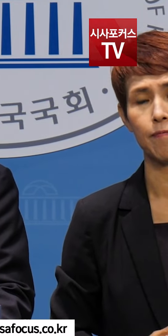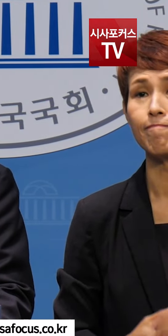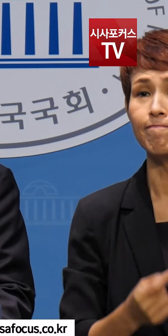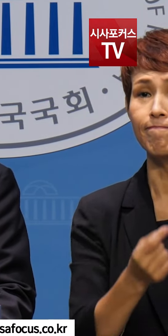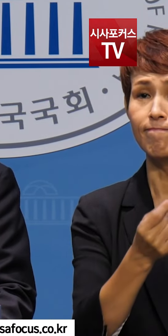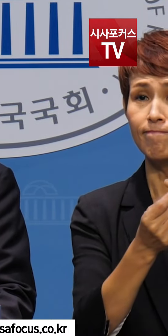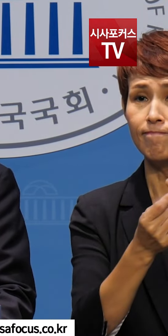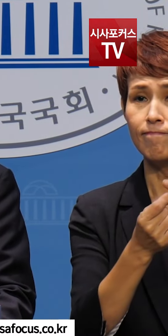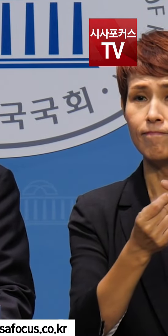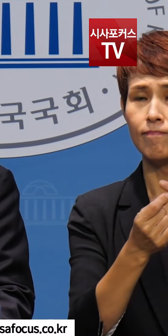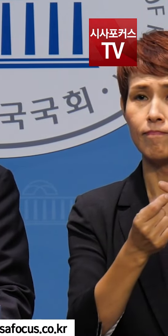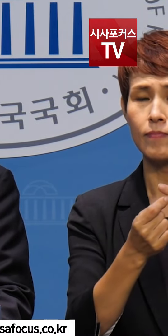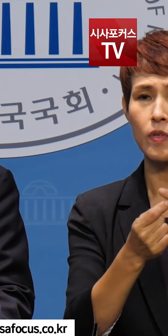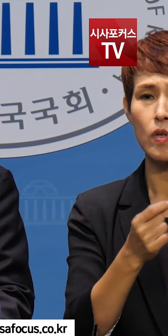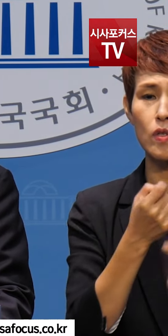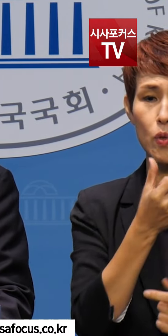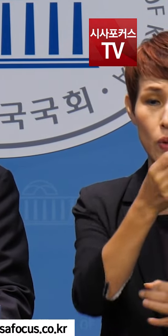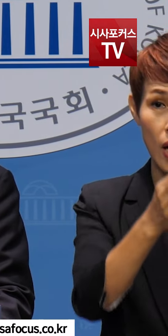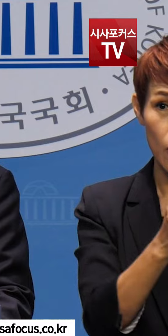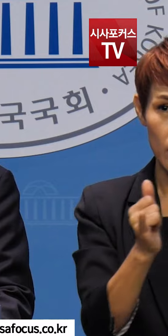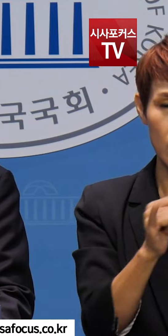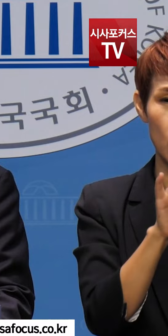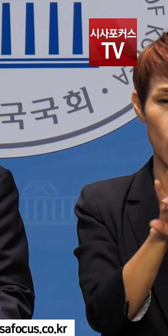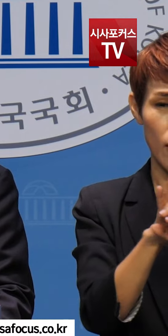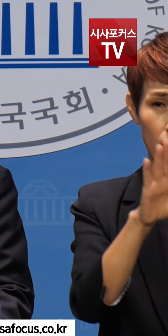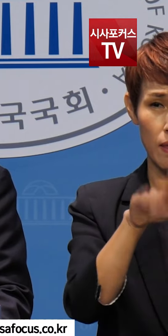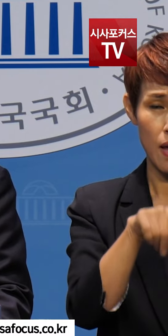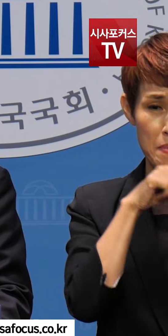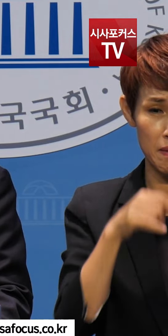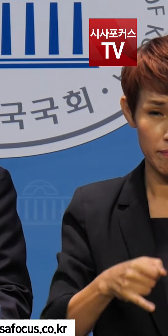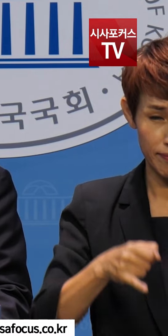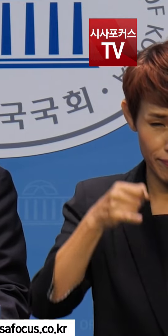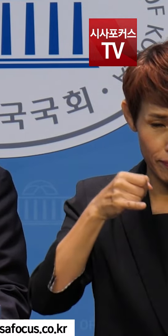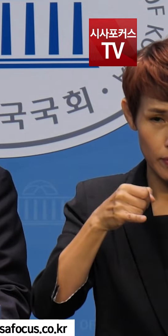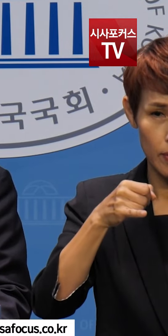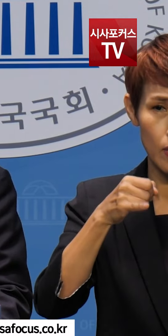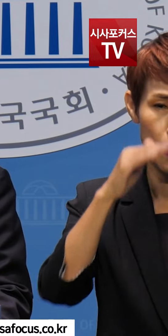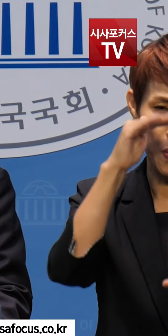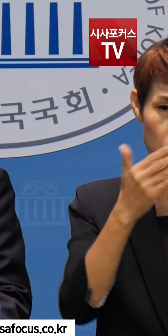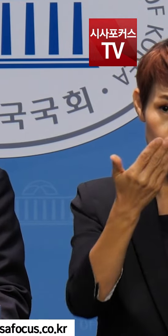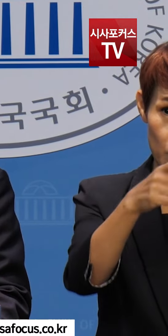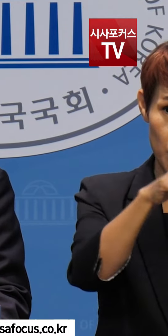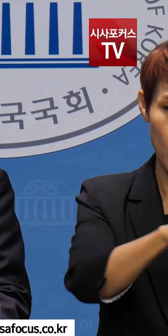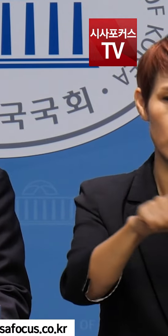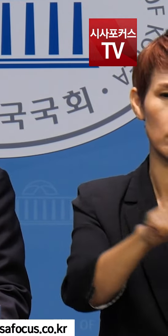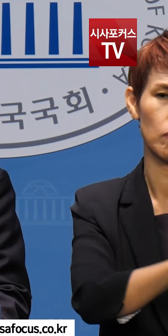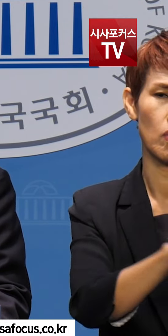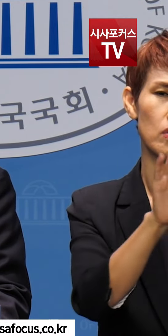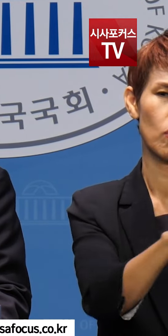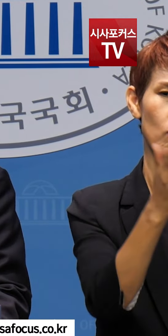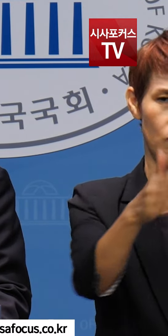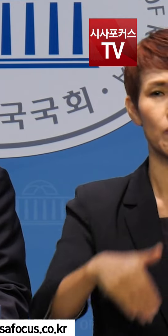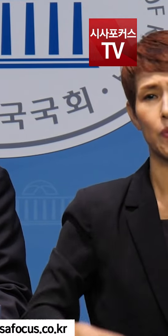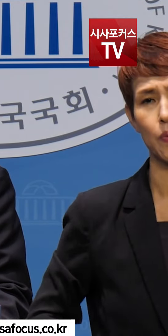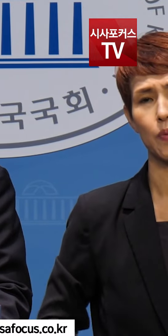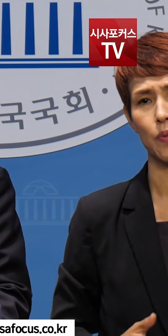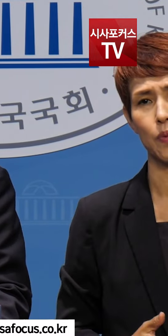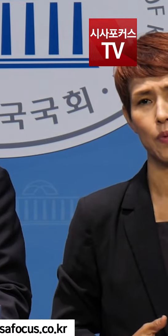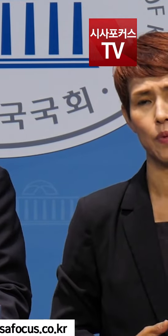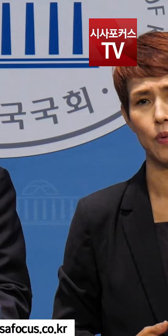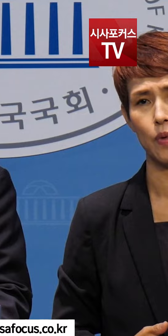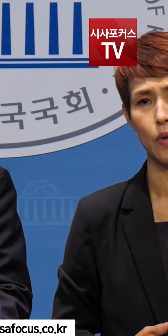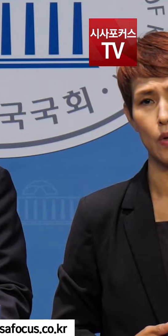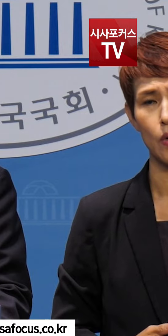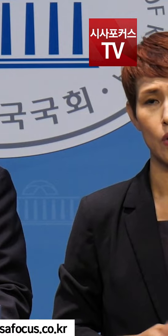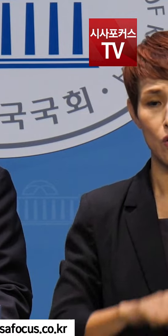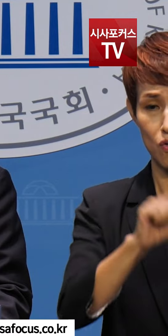여섯, 소상공인 코로나 부채 경감을 위한 특별금융조치가 필요합니다. 올